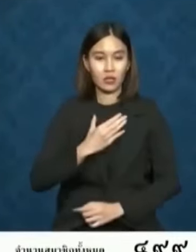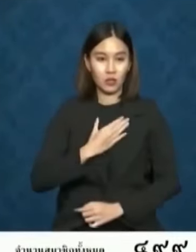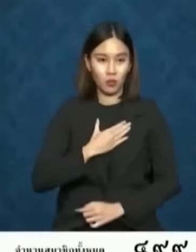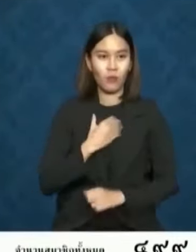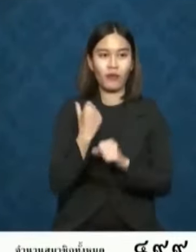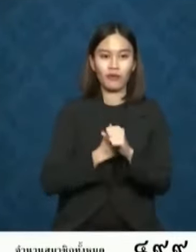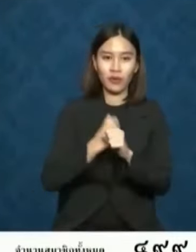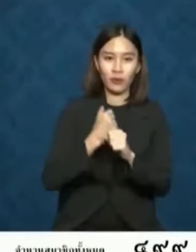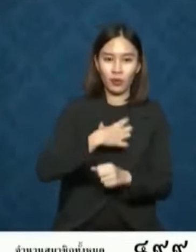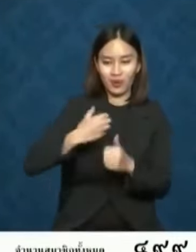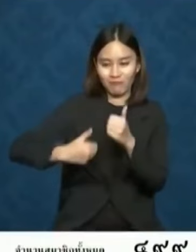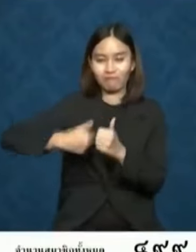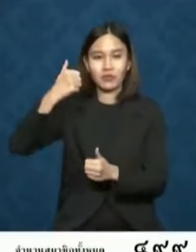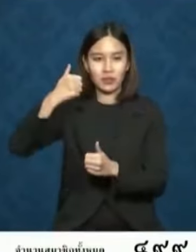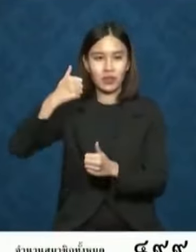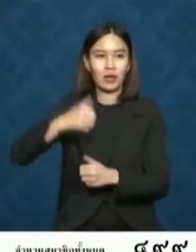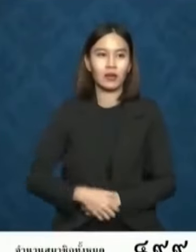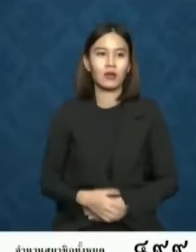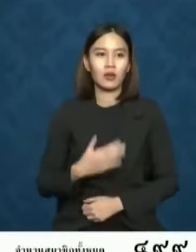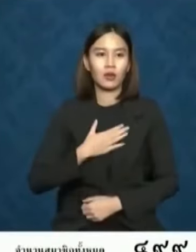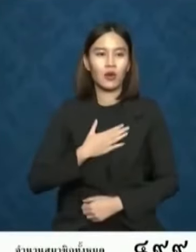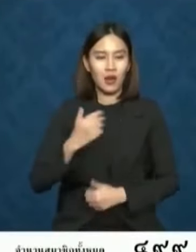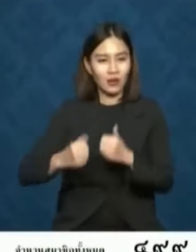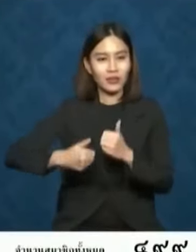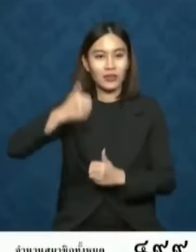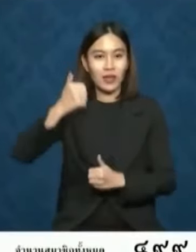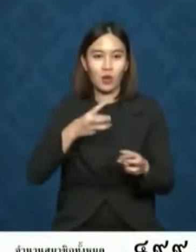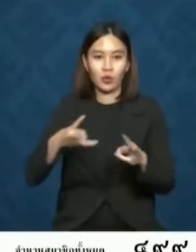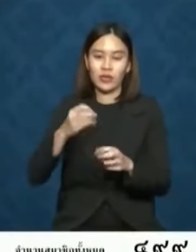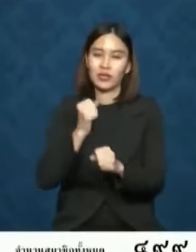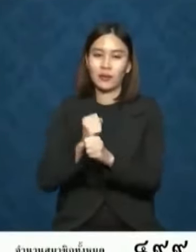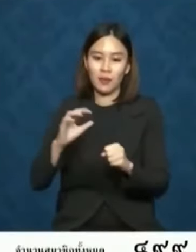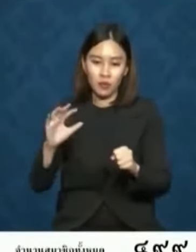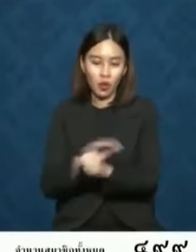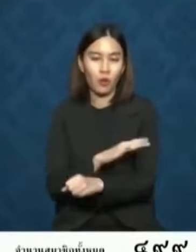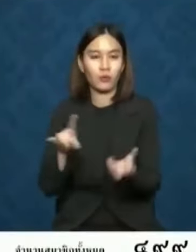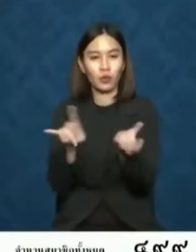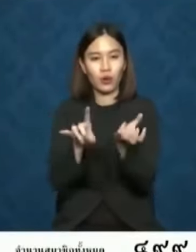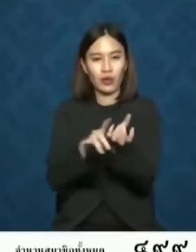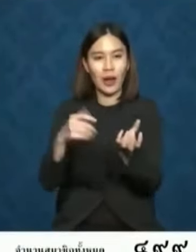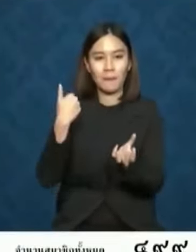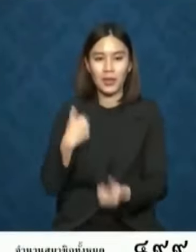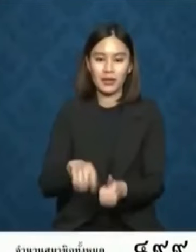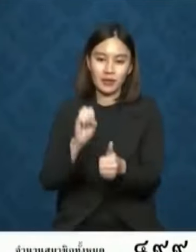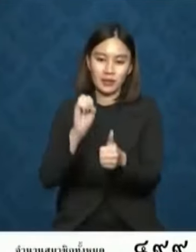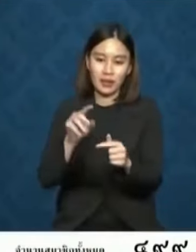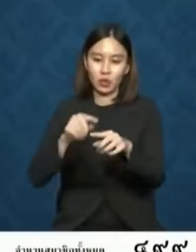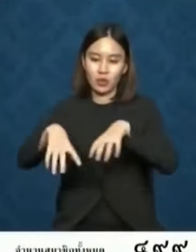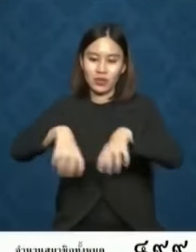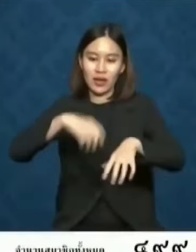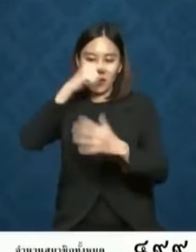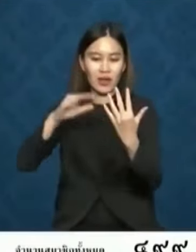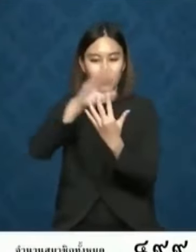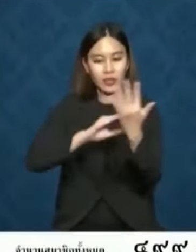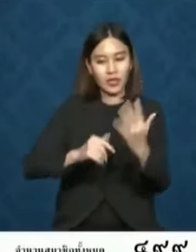คม67นะคะเราฟังเสียงคุณเท้งณัฐพงษ์ว่าที่แกนนำเจน3อภิปรายปิดเบรกนี้เราช่วงหน้